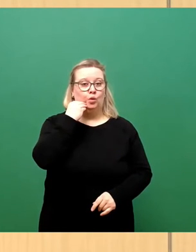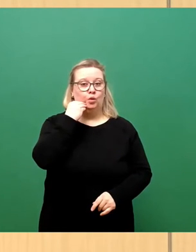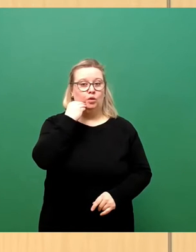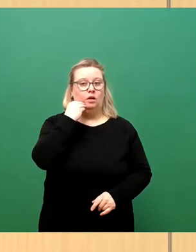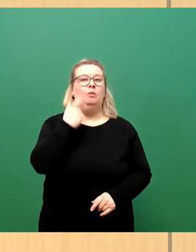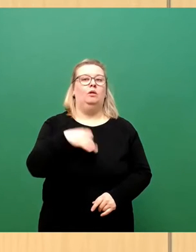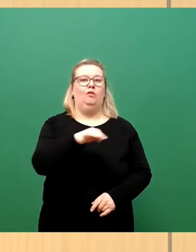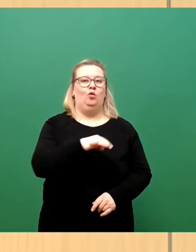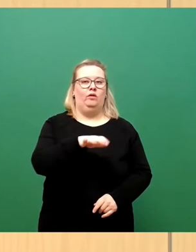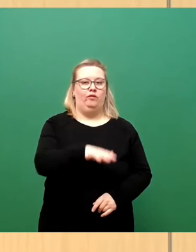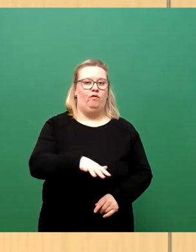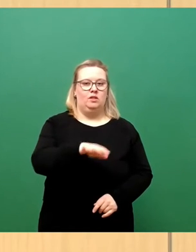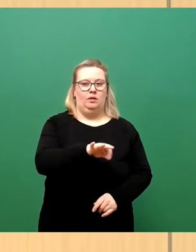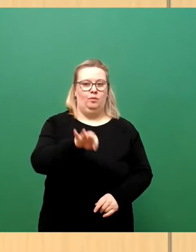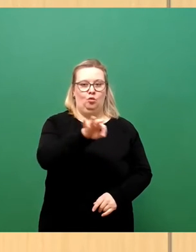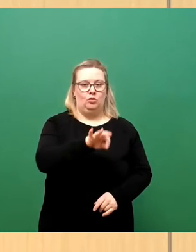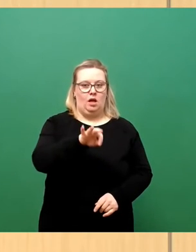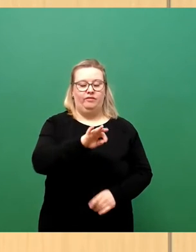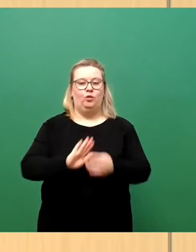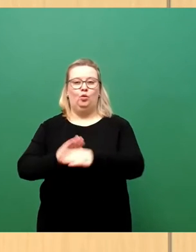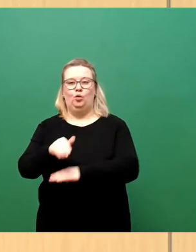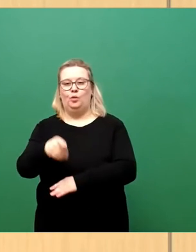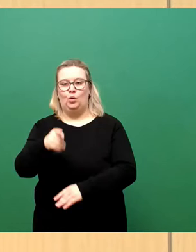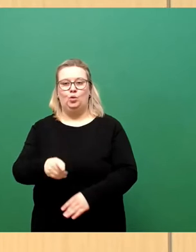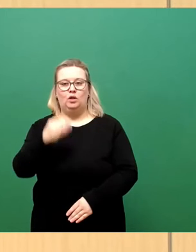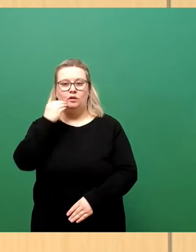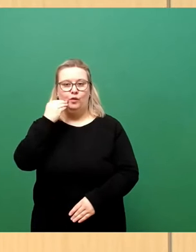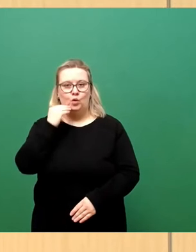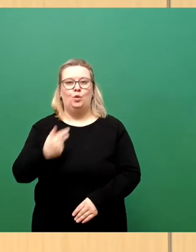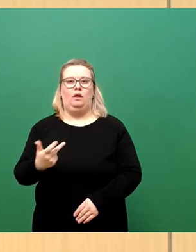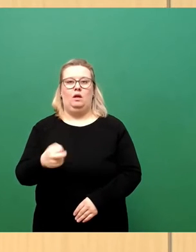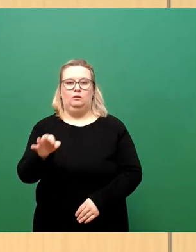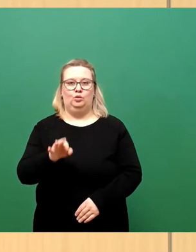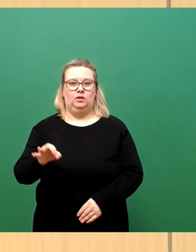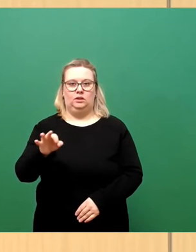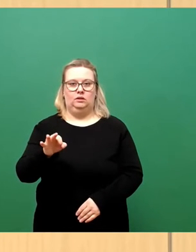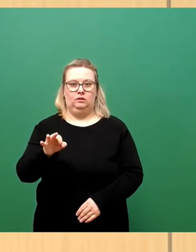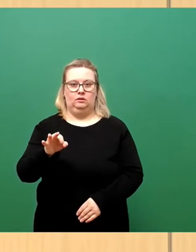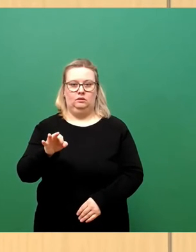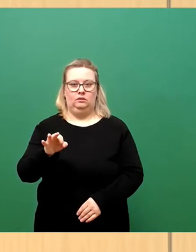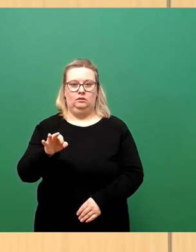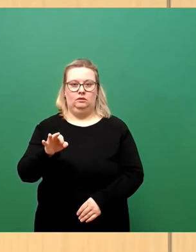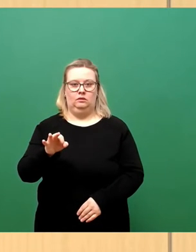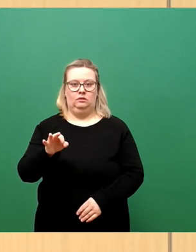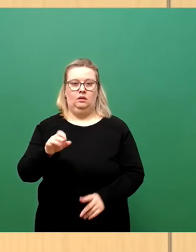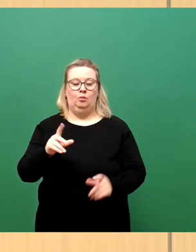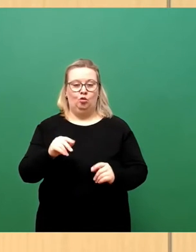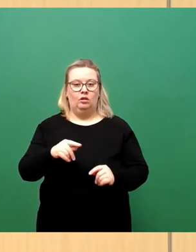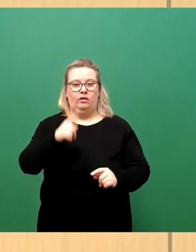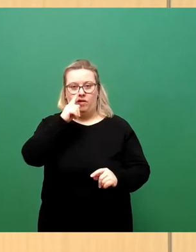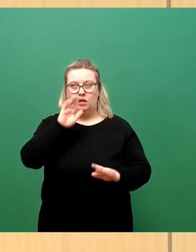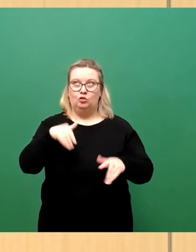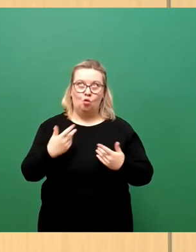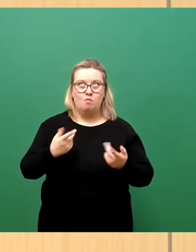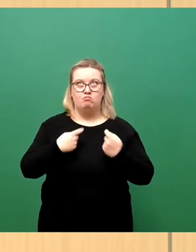von 15% belegt und alle darüber hinausgehenden Wohnungen mit einer Quote von 30%. Das führt bei einem fiktiv angenommenen